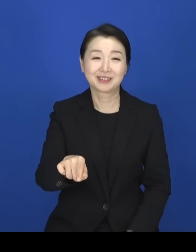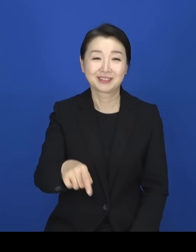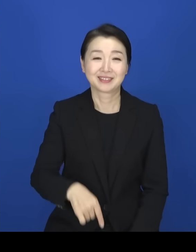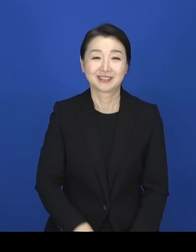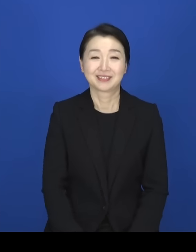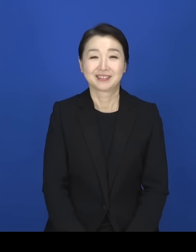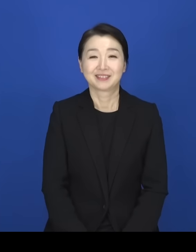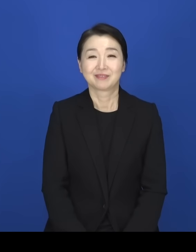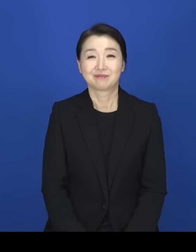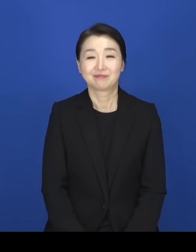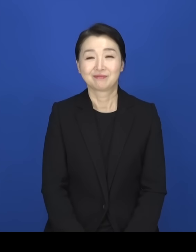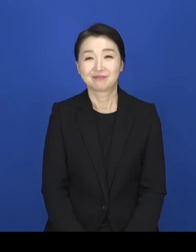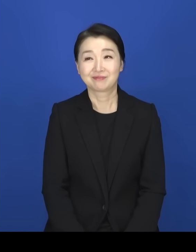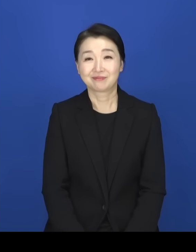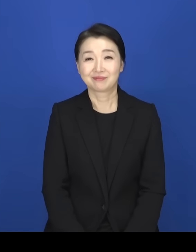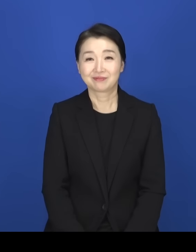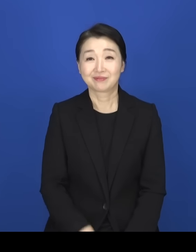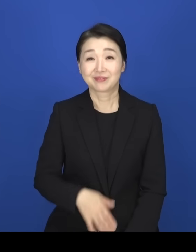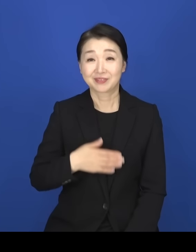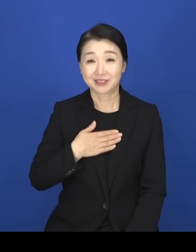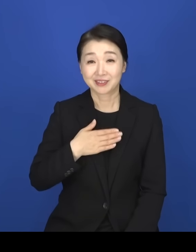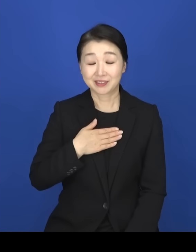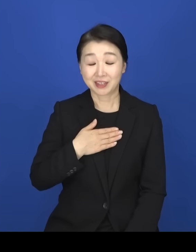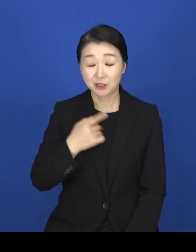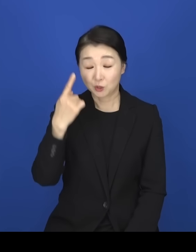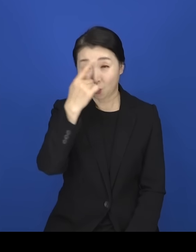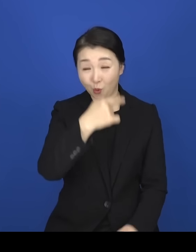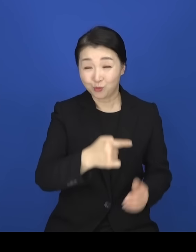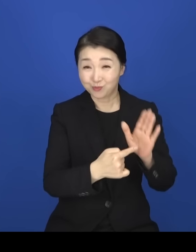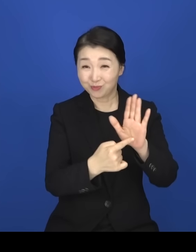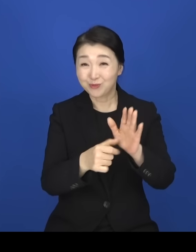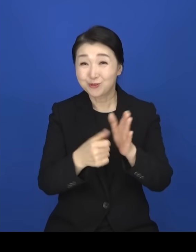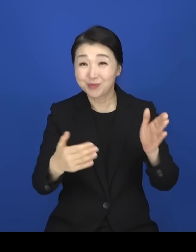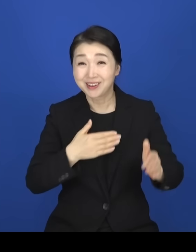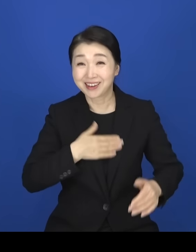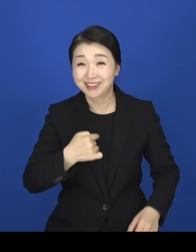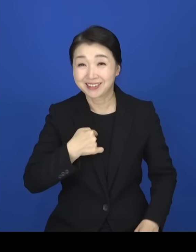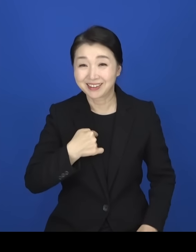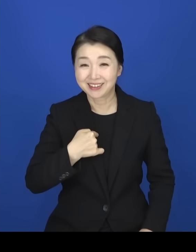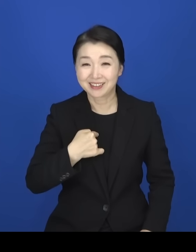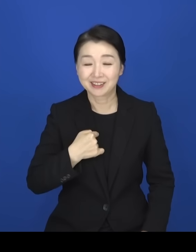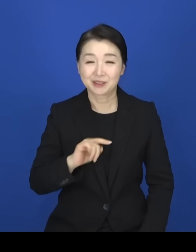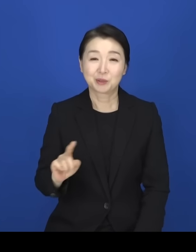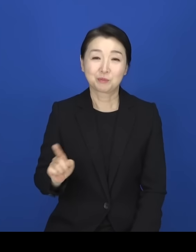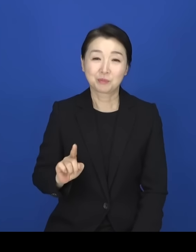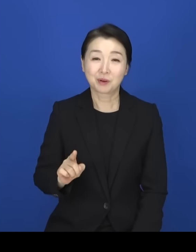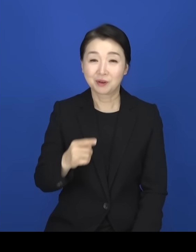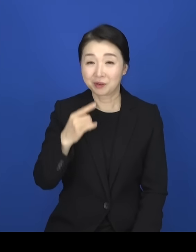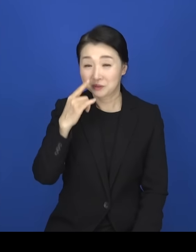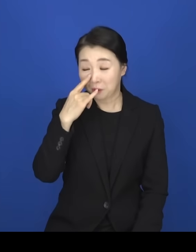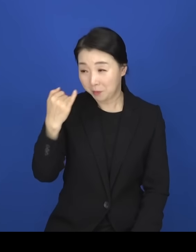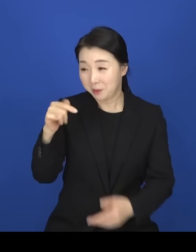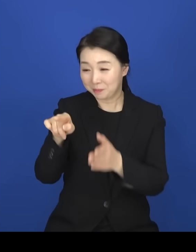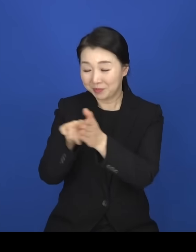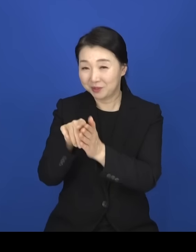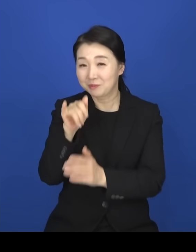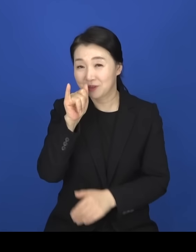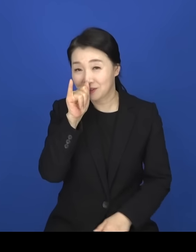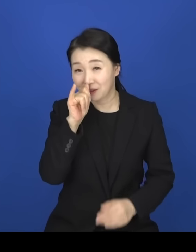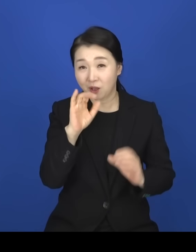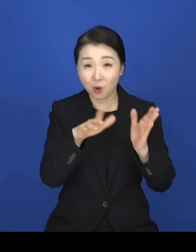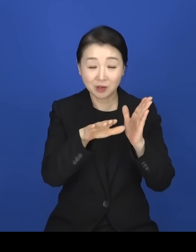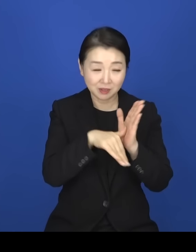썼죠. 근데 오히려 저는 이제 얼굴이 알려지고는 제가 그래도 어머니의 신앙이 있고